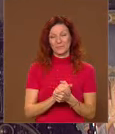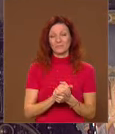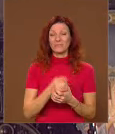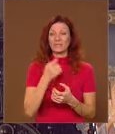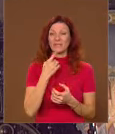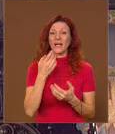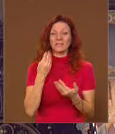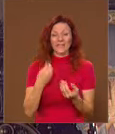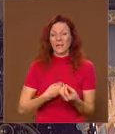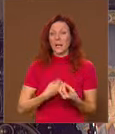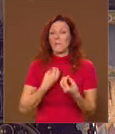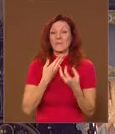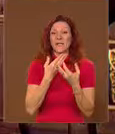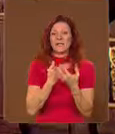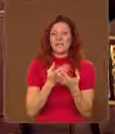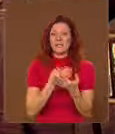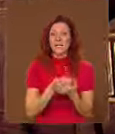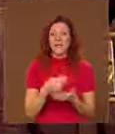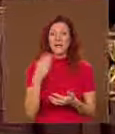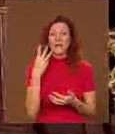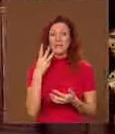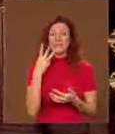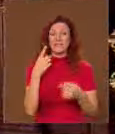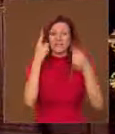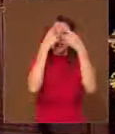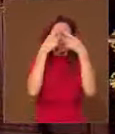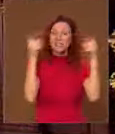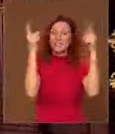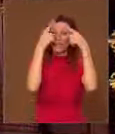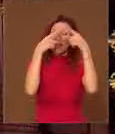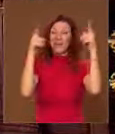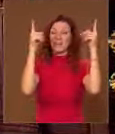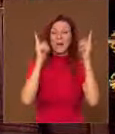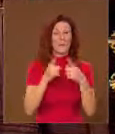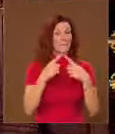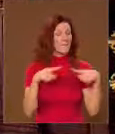за да принесем три свята песен, три святата песен